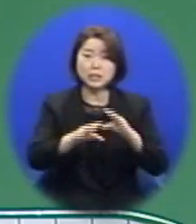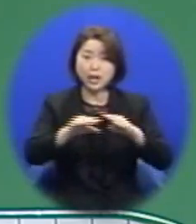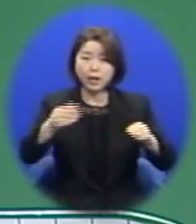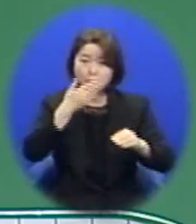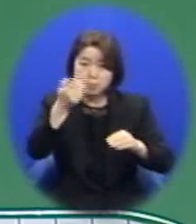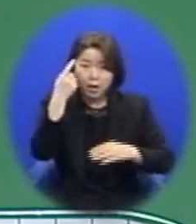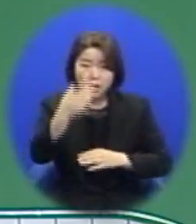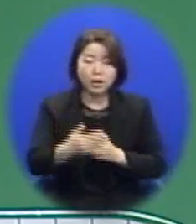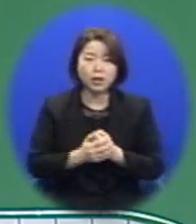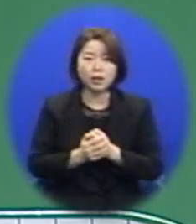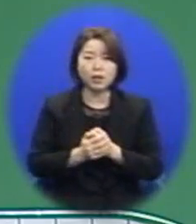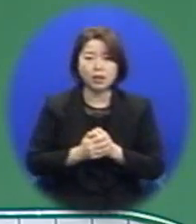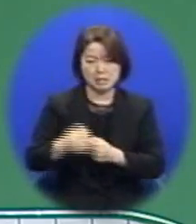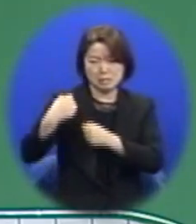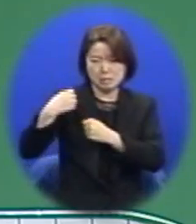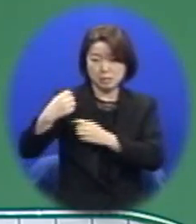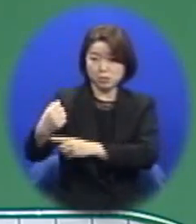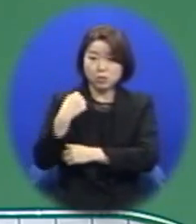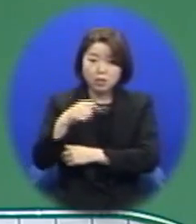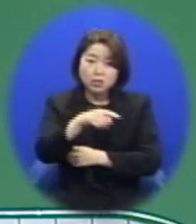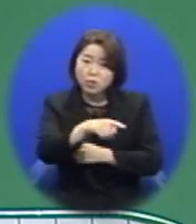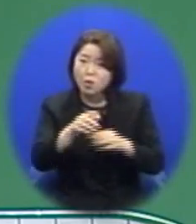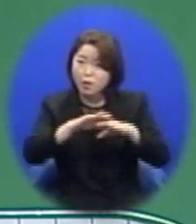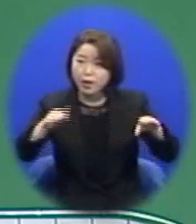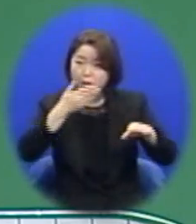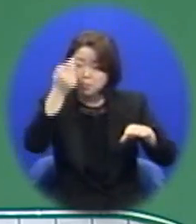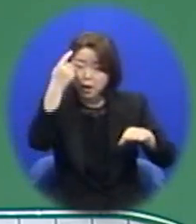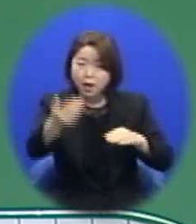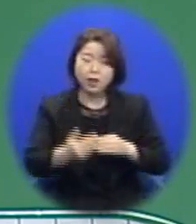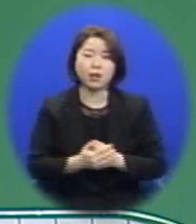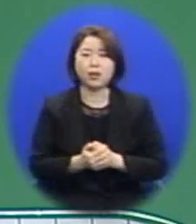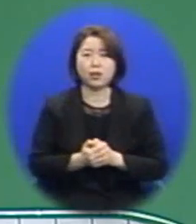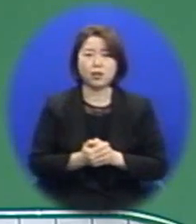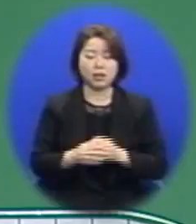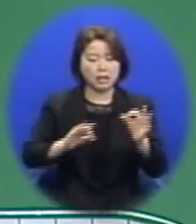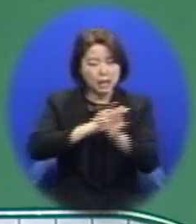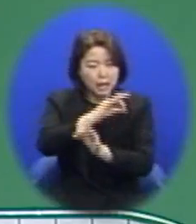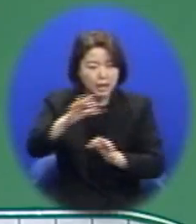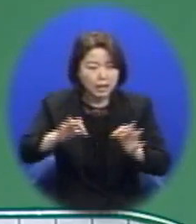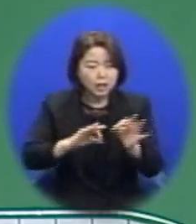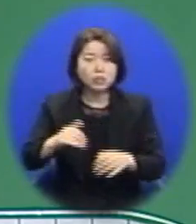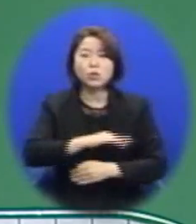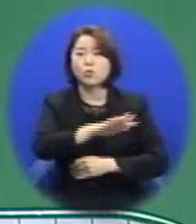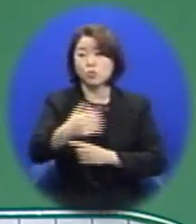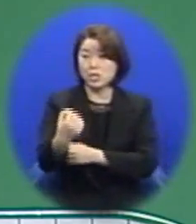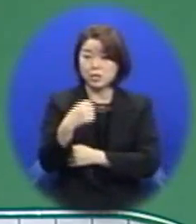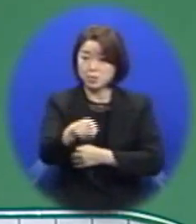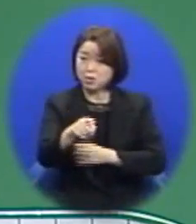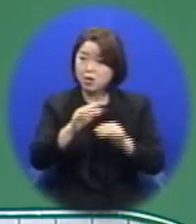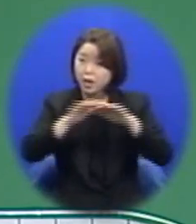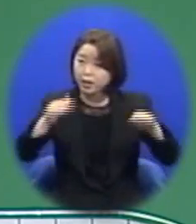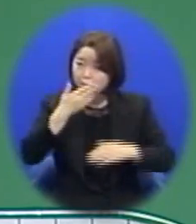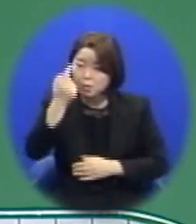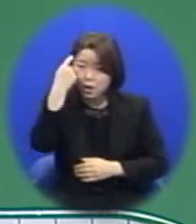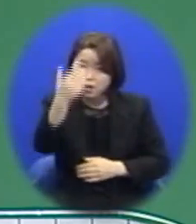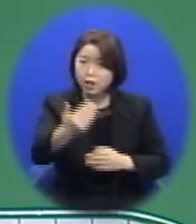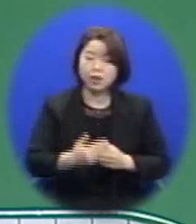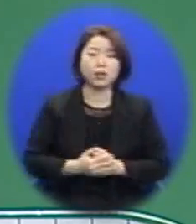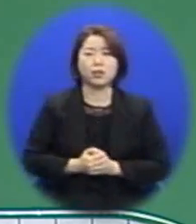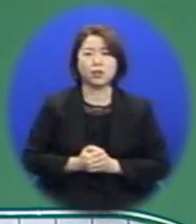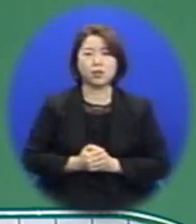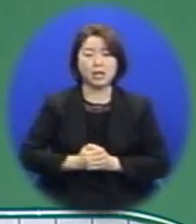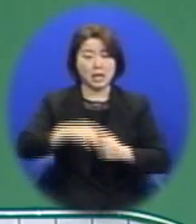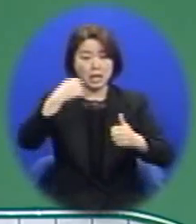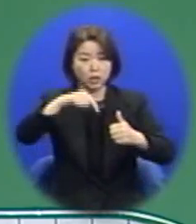여러분 군사적으로 이게 해결됩니까? 여러분 경제적인 우리 힘이 이걸 해결할 수 있겠습니까?